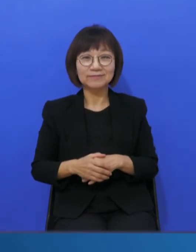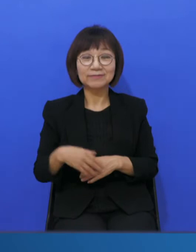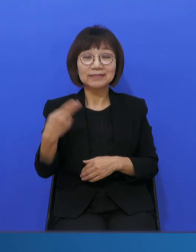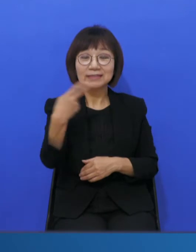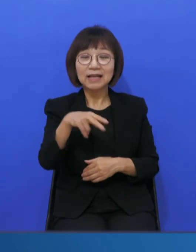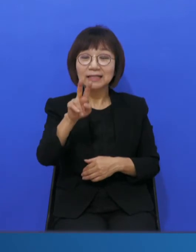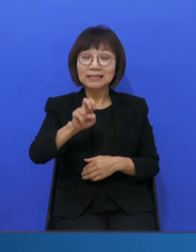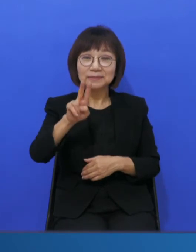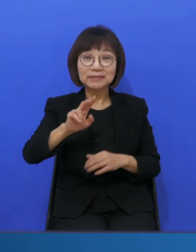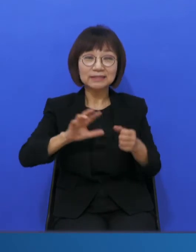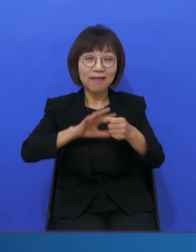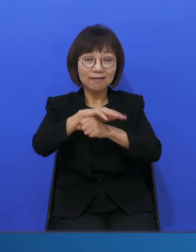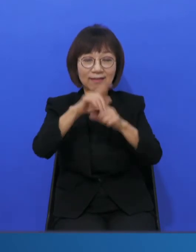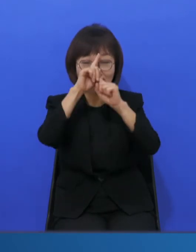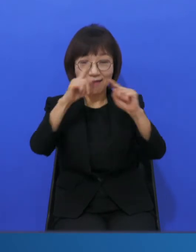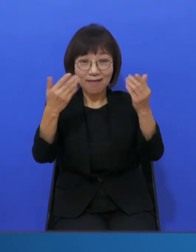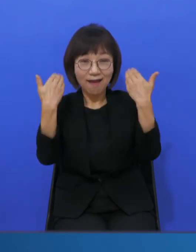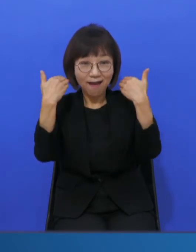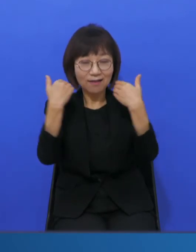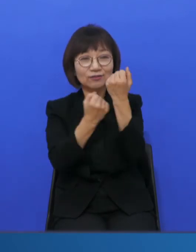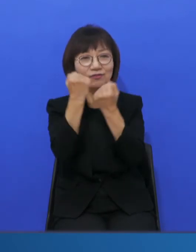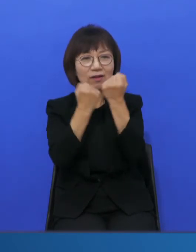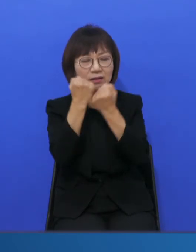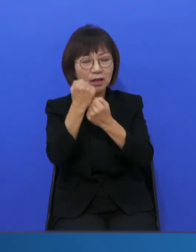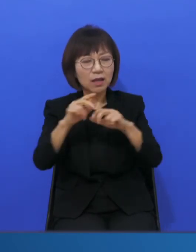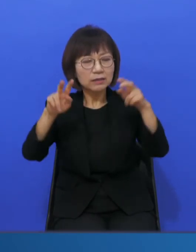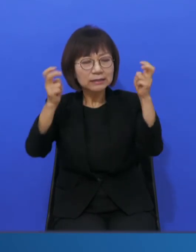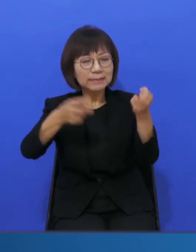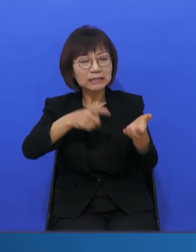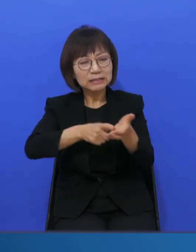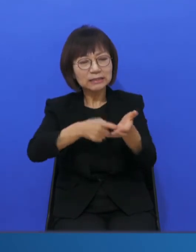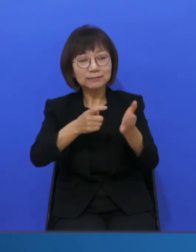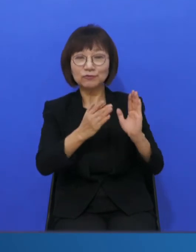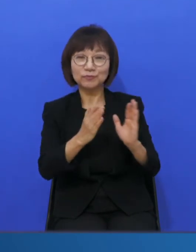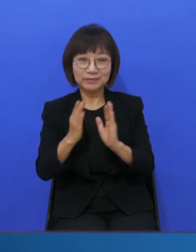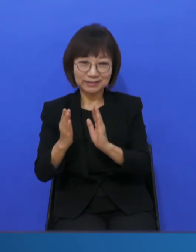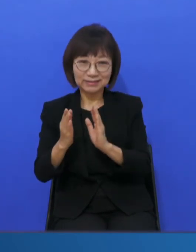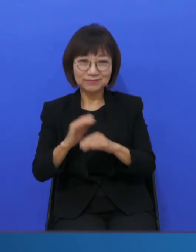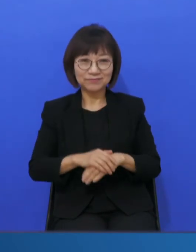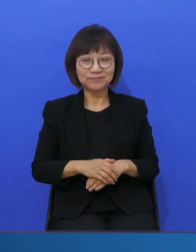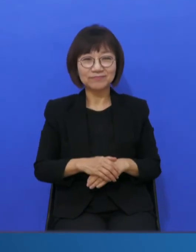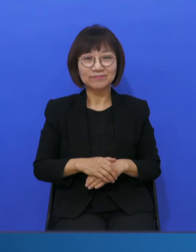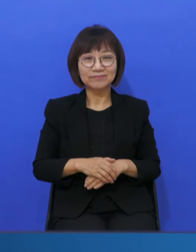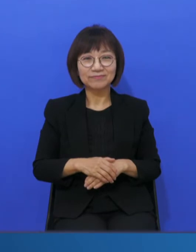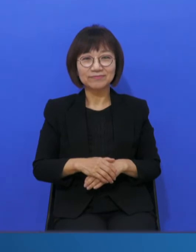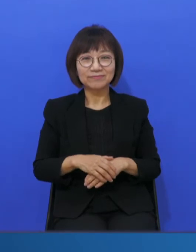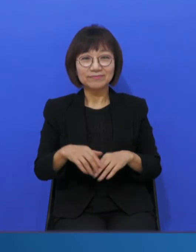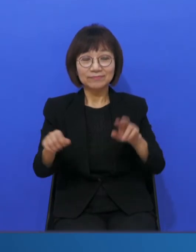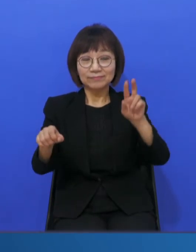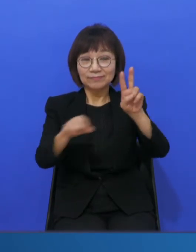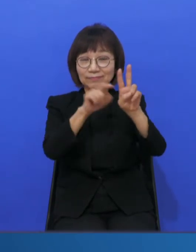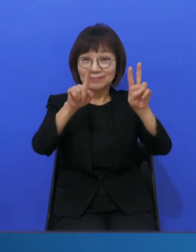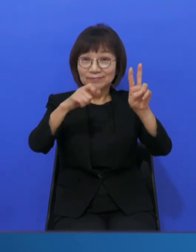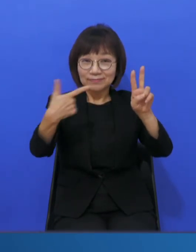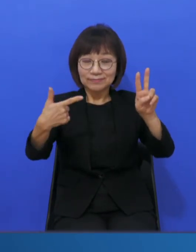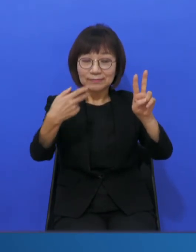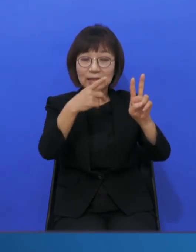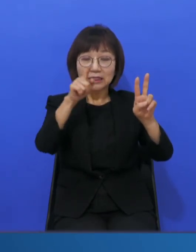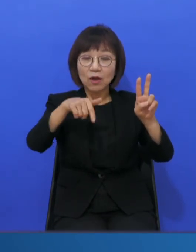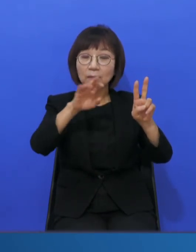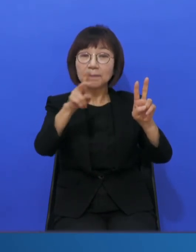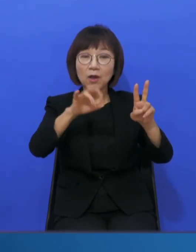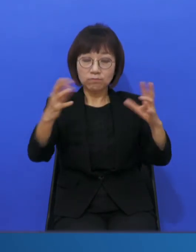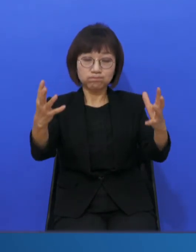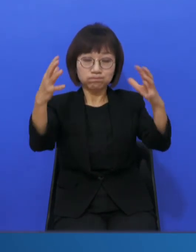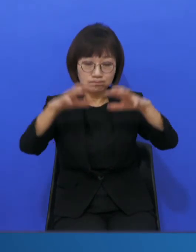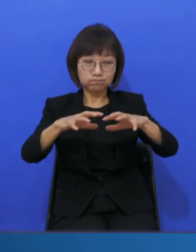2022 세계대학 수련회가 시급한 준비라는 주제로 열립니다. 먼저 오는 2월 16일은 덕평